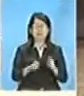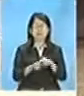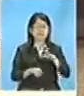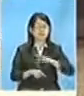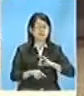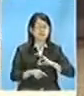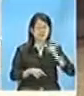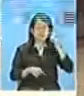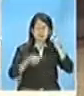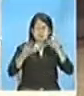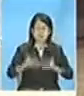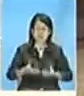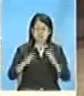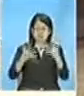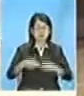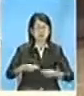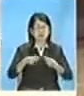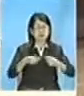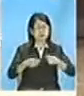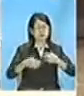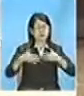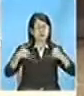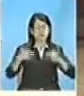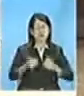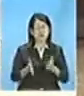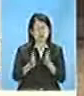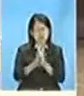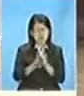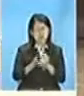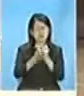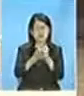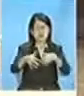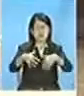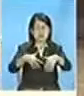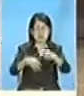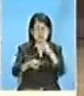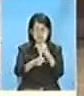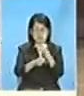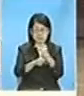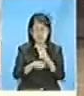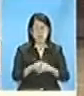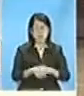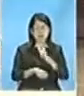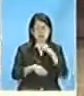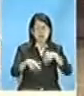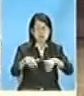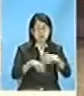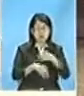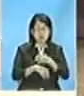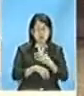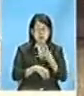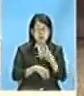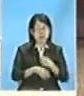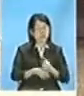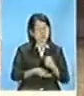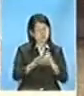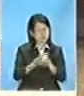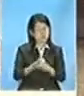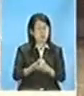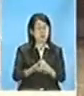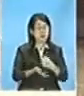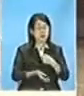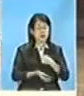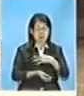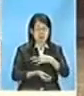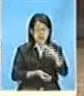จทุกฝ่ายพร้อมร่วมมือในการทำงานเพื่อประชาชนตหากเป็นสิ่งที่เราต้องการ ดิฉันได้รับเลือก